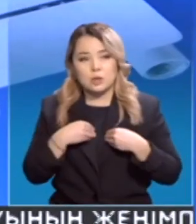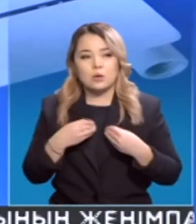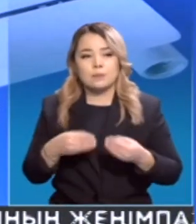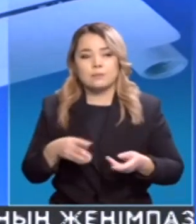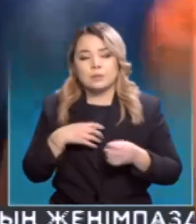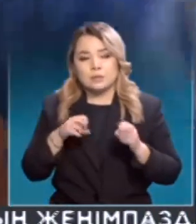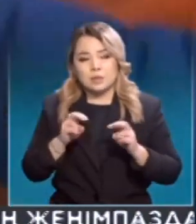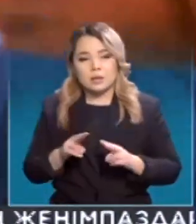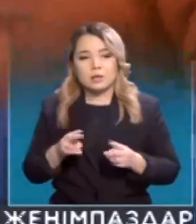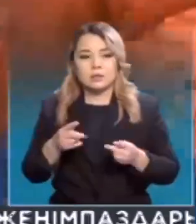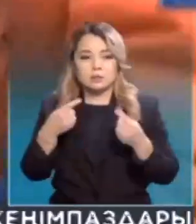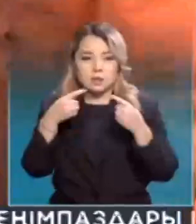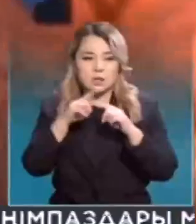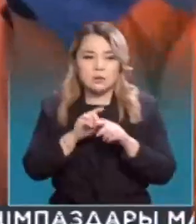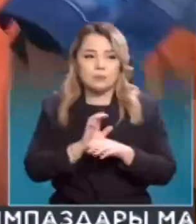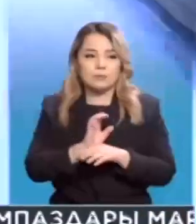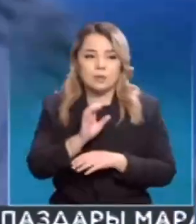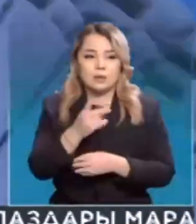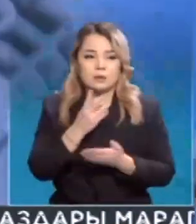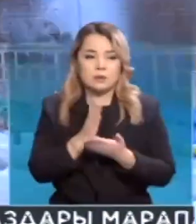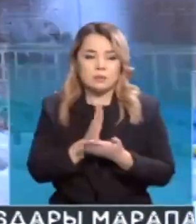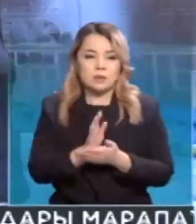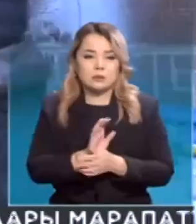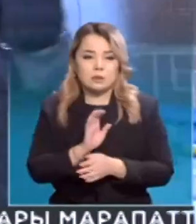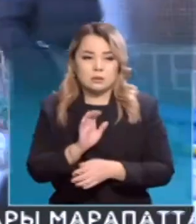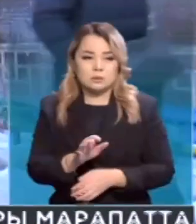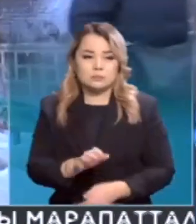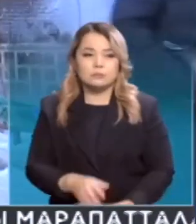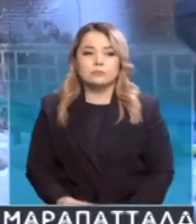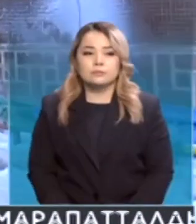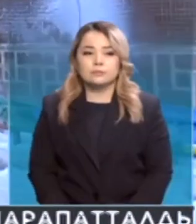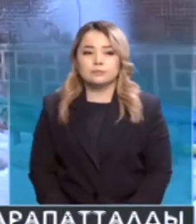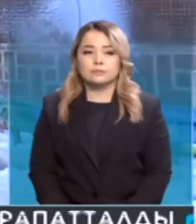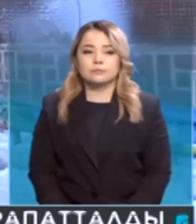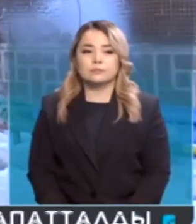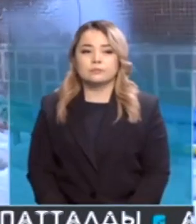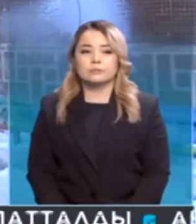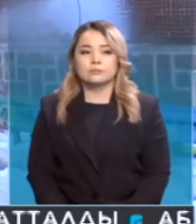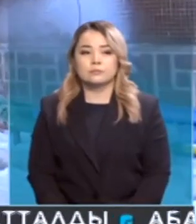заттар тиелген көліктер келді. Болат Аманбаев, Ерлан Умашев, Қазақстан ұлттық телеарнасы, Павлодар.